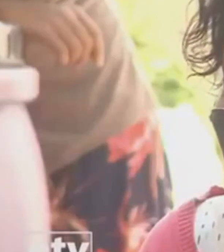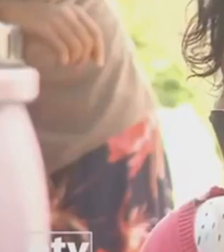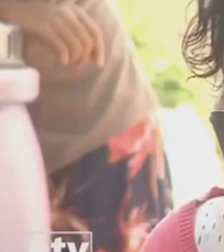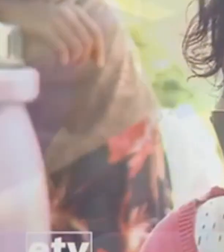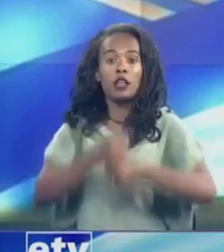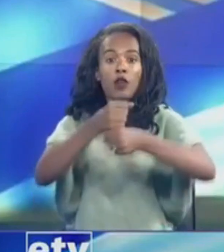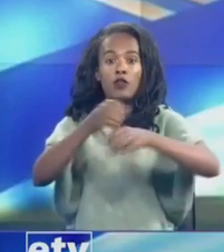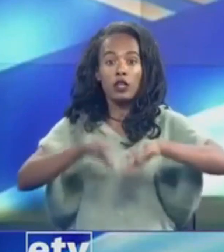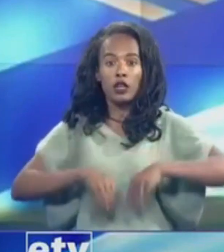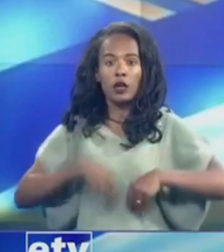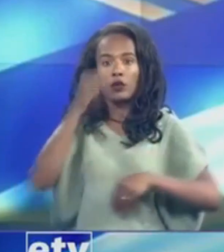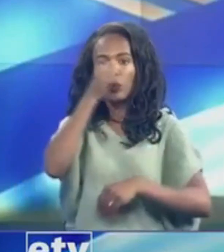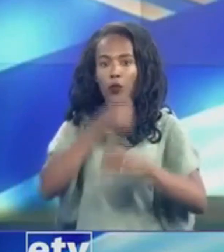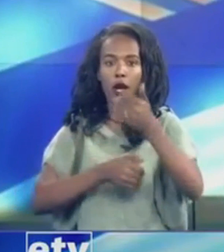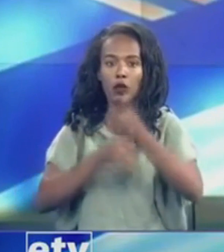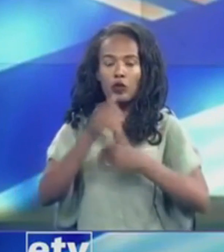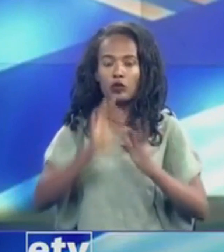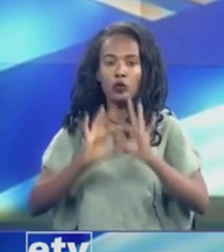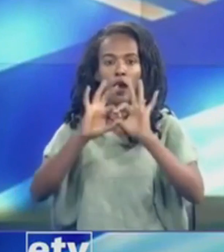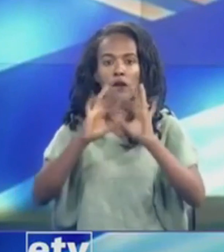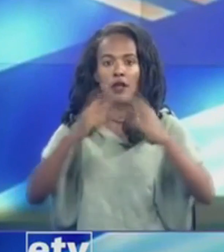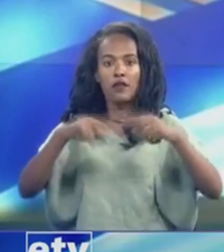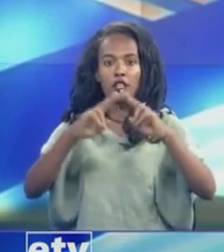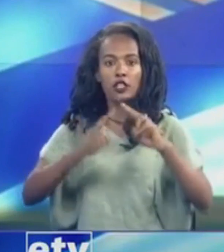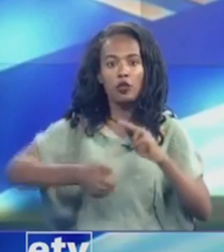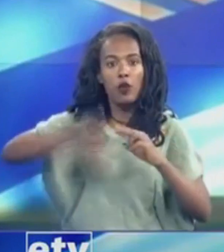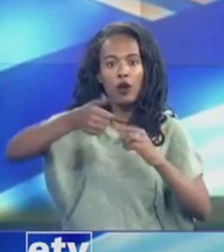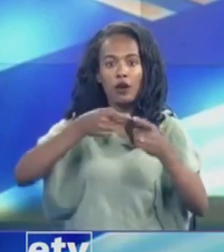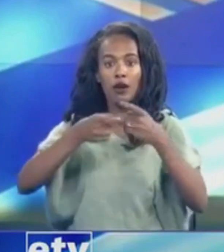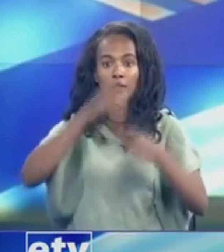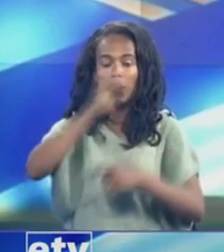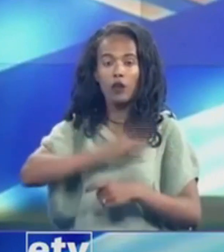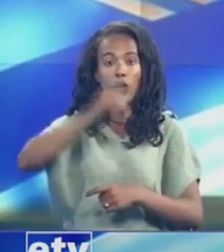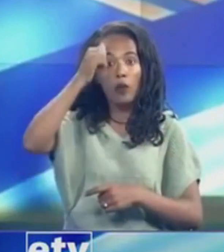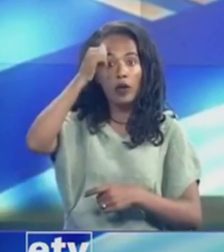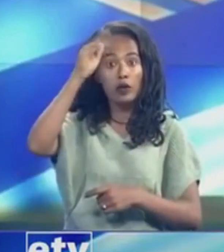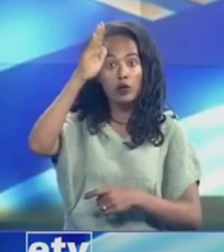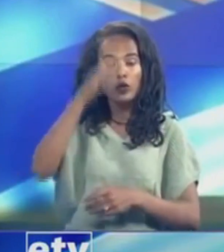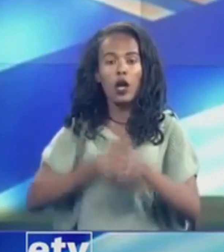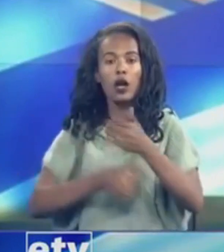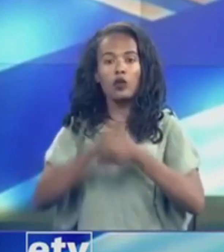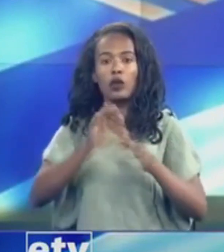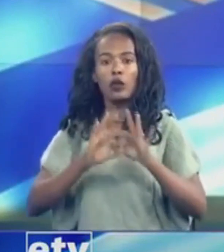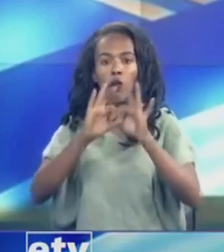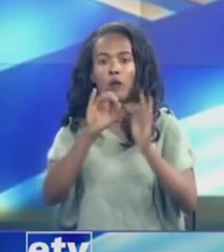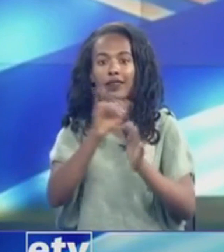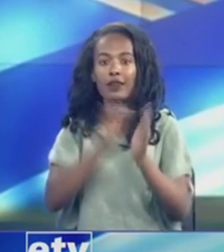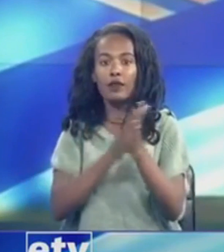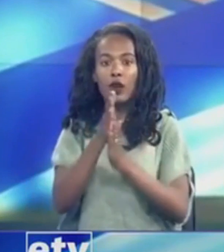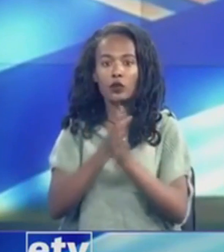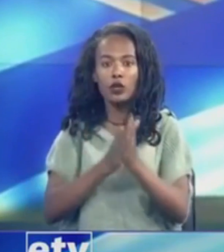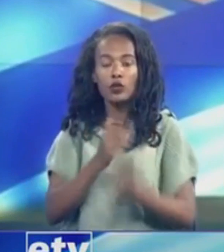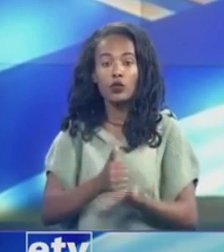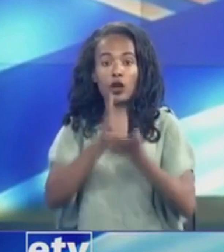ድጋፉን የተረከቡት የኢትዮጵያ አካል ጉዳተኞች ማህበራት ፌዴሬሽን ዋና ዳይሬክተር አቶ አባይ ነጉጆ የአካል ጉዳተኛ ማህበራት እንደየፍላጎታቸው